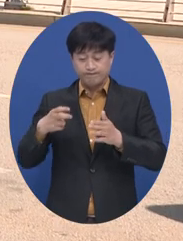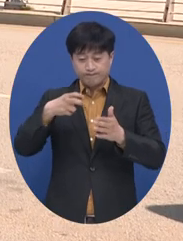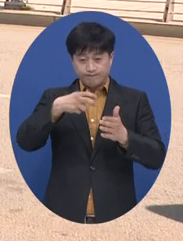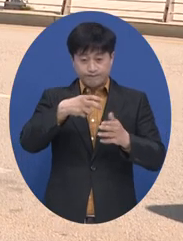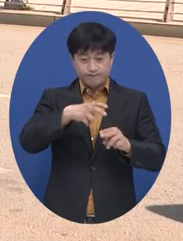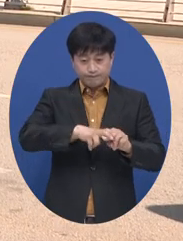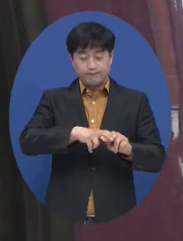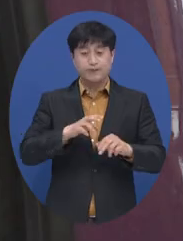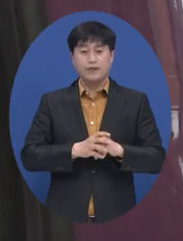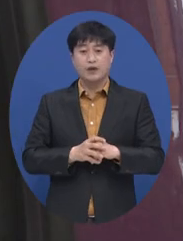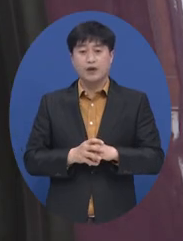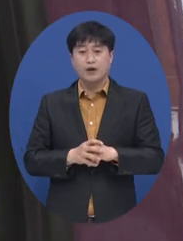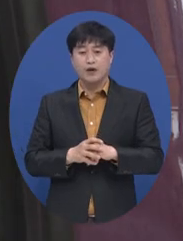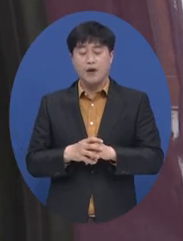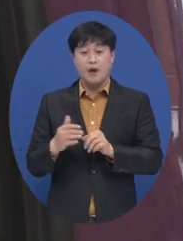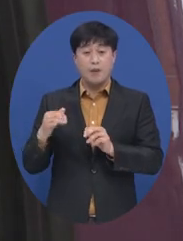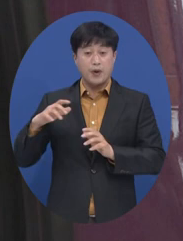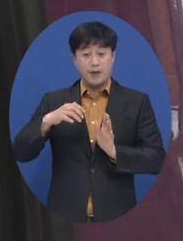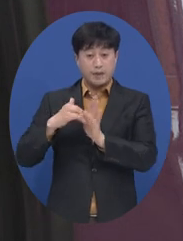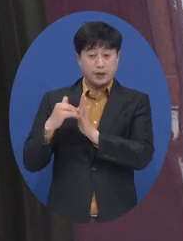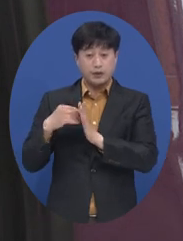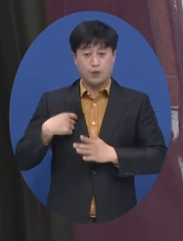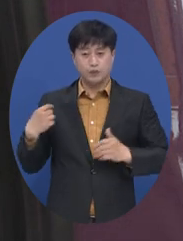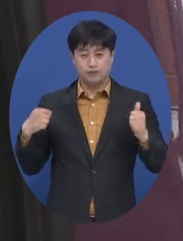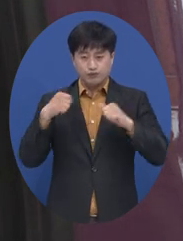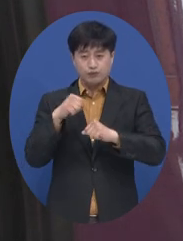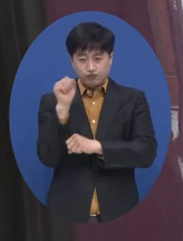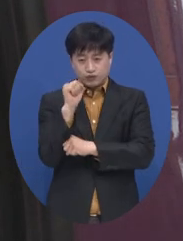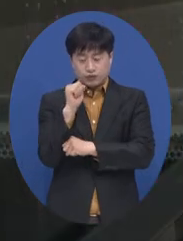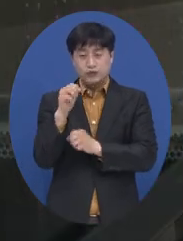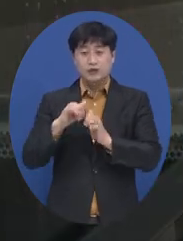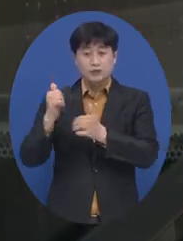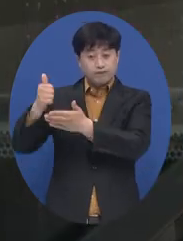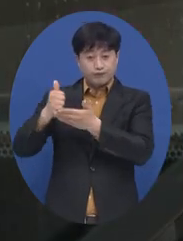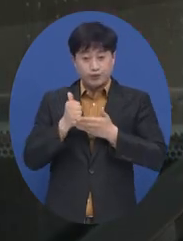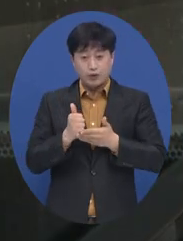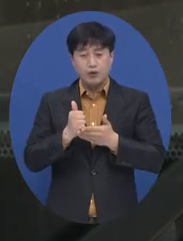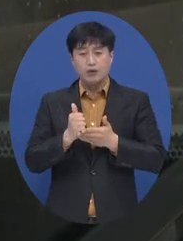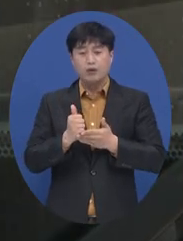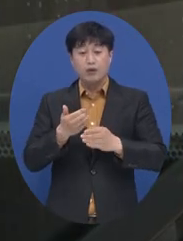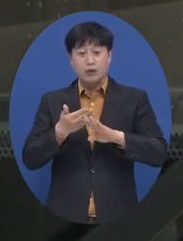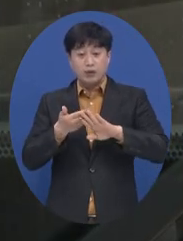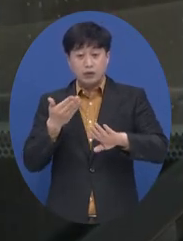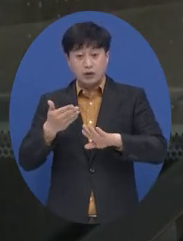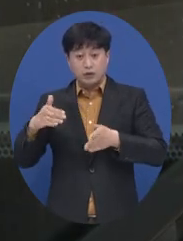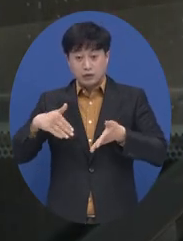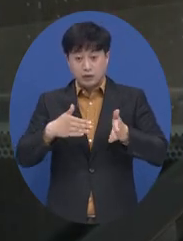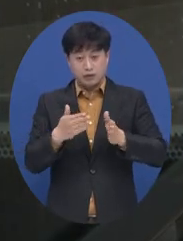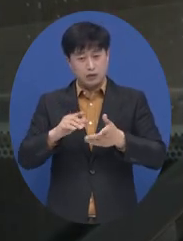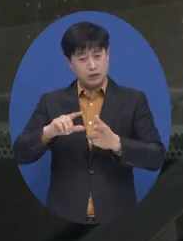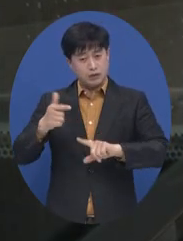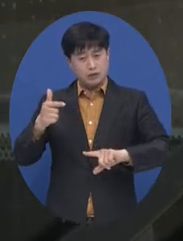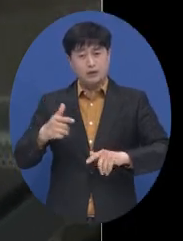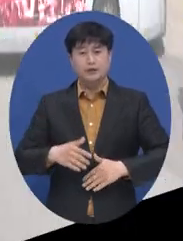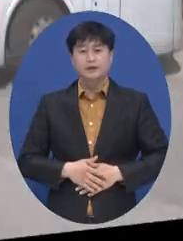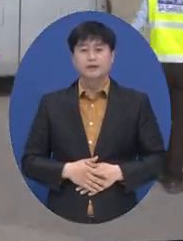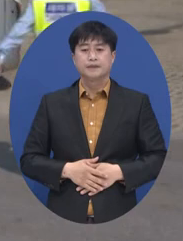싣습니다. 방역복을 입은 버스 기사가 승객을 맞고 여느 공항버스 노선과는 좀